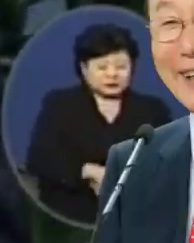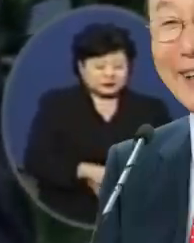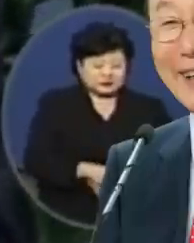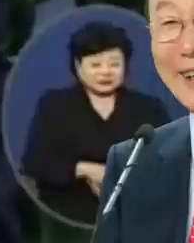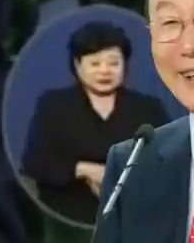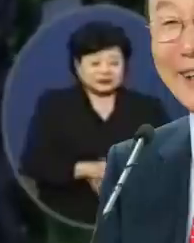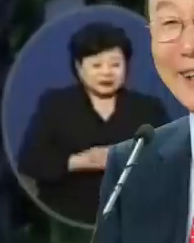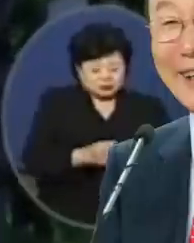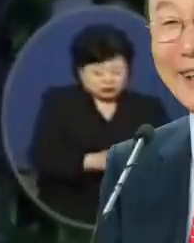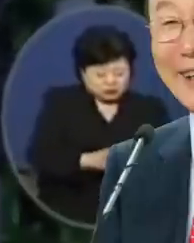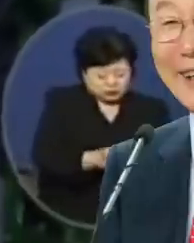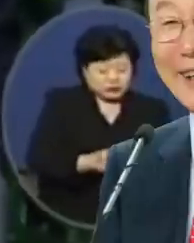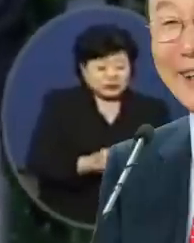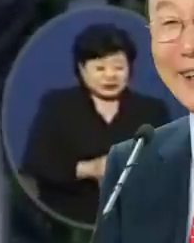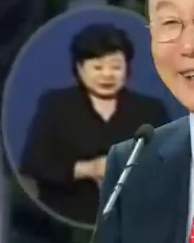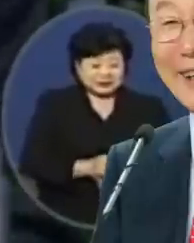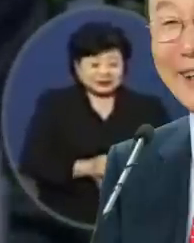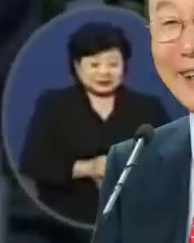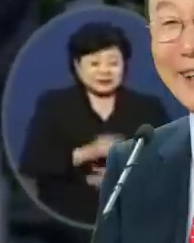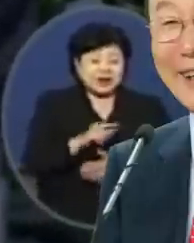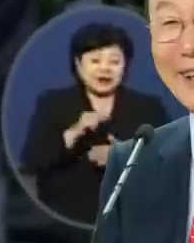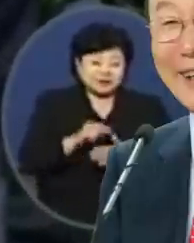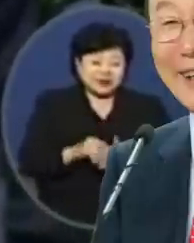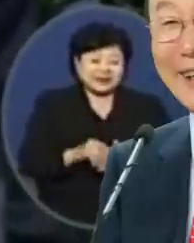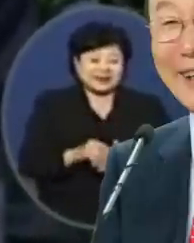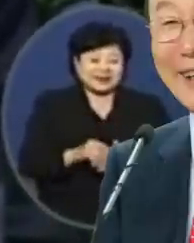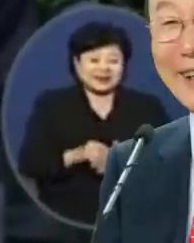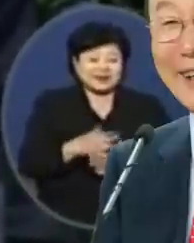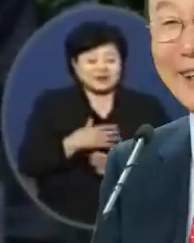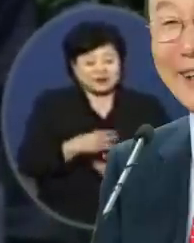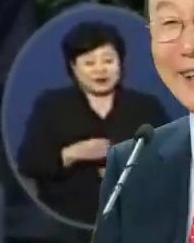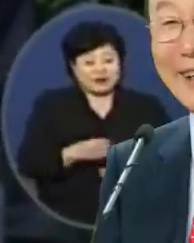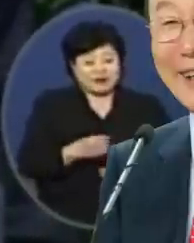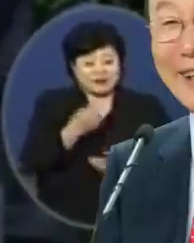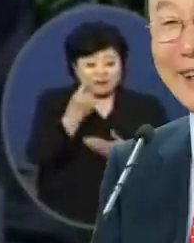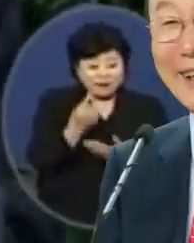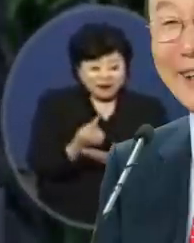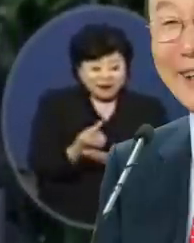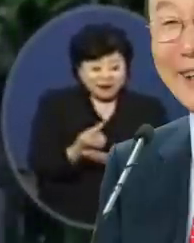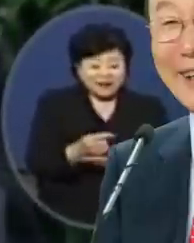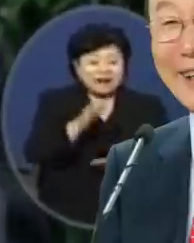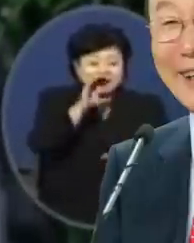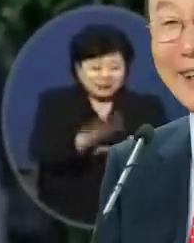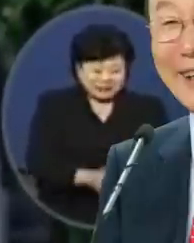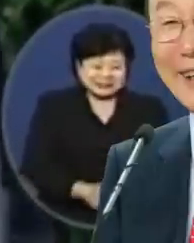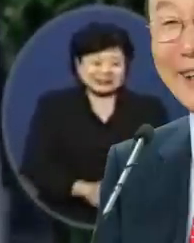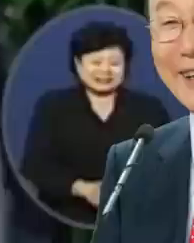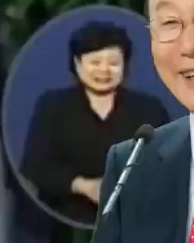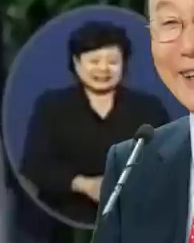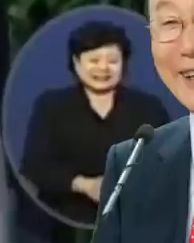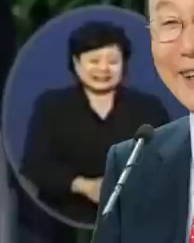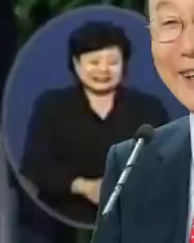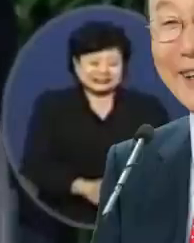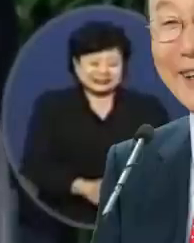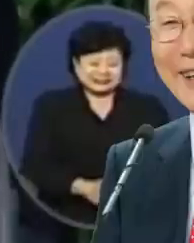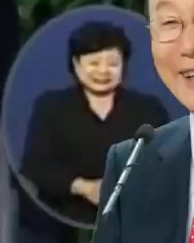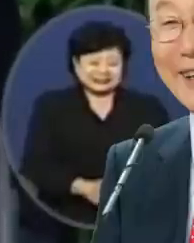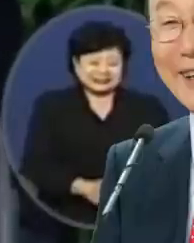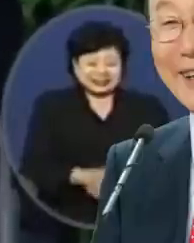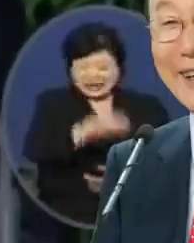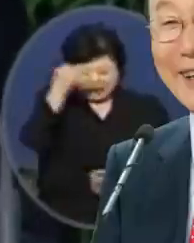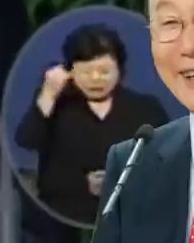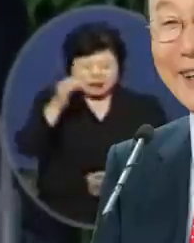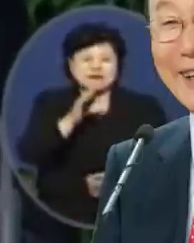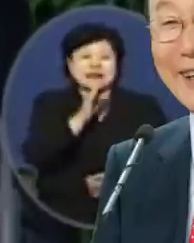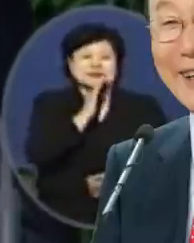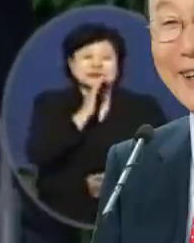그렇게 손으로 자꾸 이렇게 묶으면 내 마음에 편안해져요. 맞았다. 내가 할머니